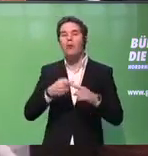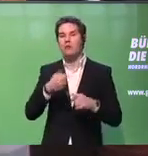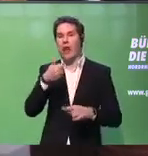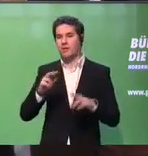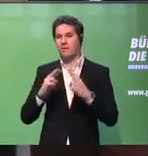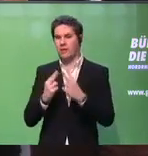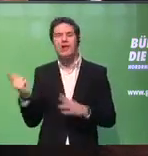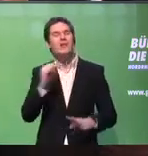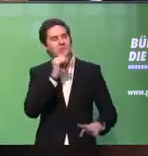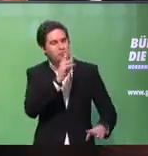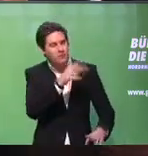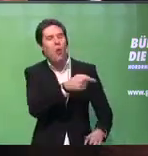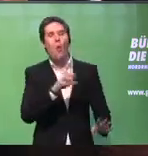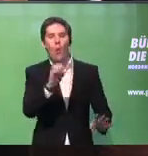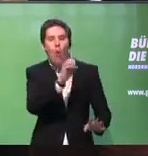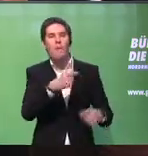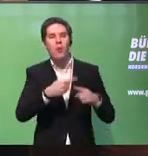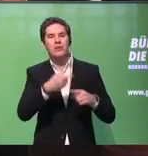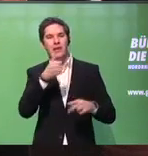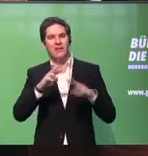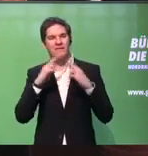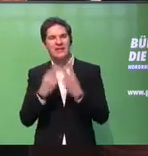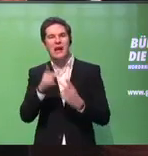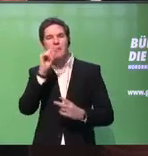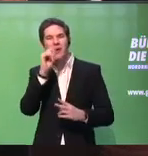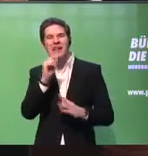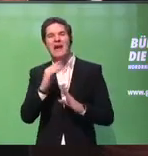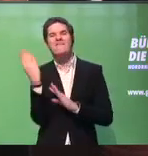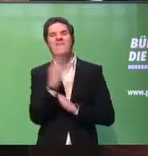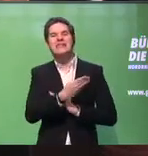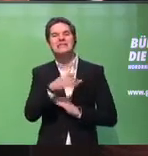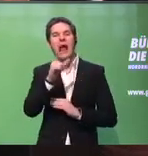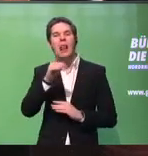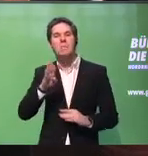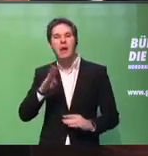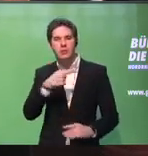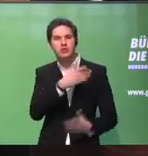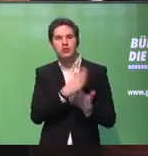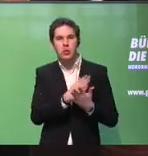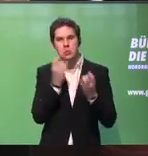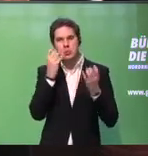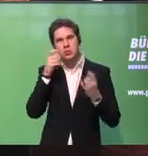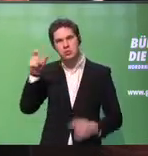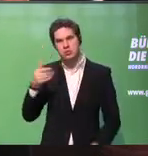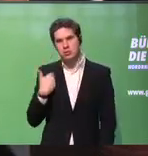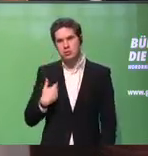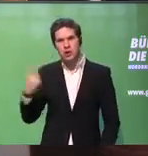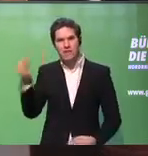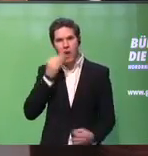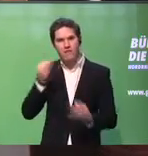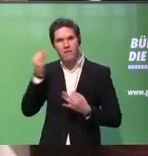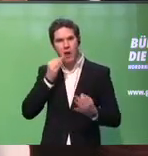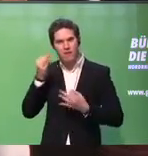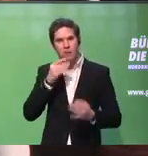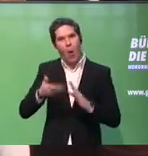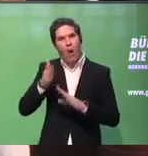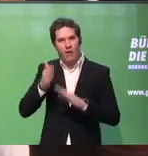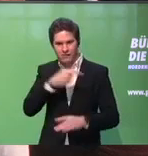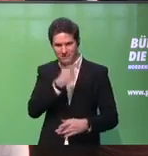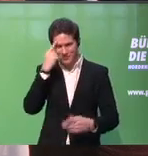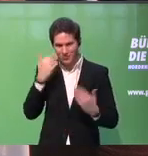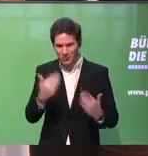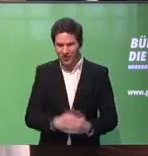Europa und eine Weltausschusses, hattest du da einige von der WestLB damals ziemlich genervt mit deinen Aktivitäten und dem Nachfragen. Da vor 5 Jahren